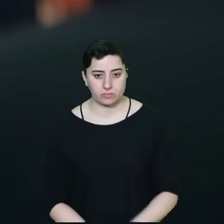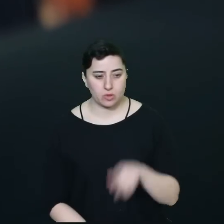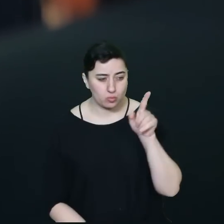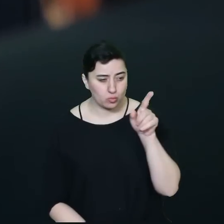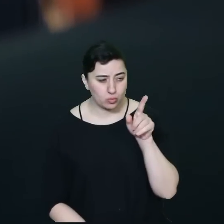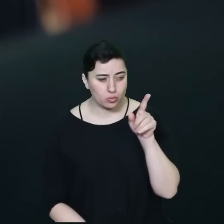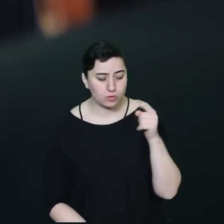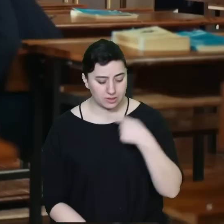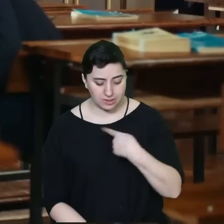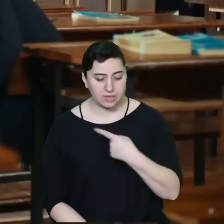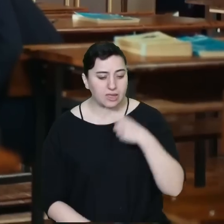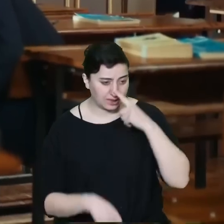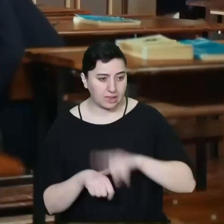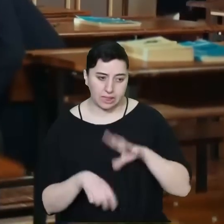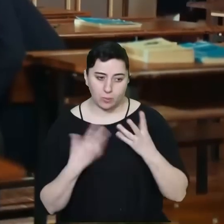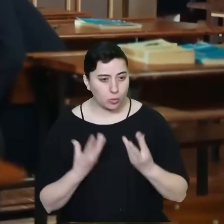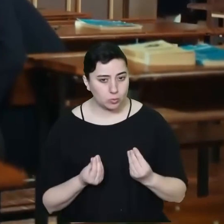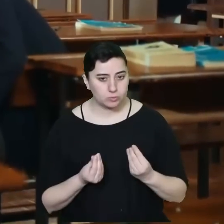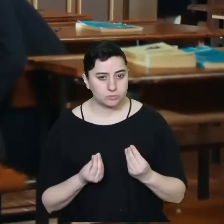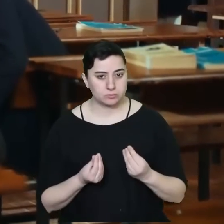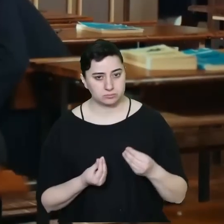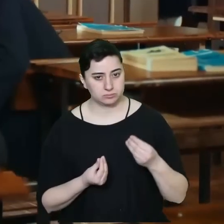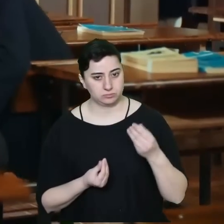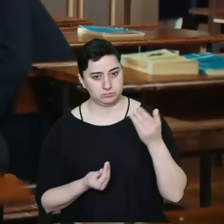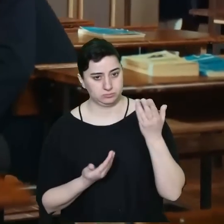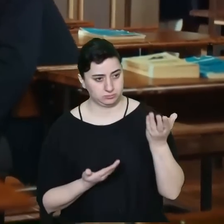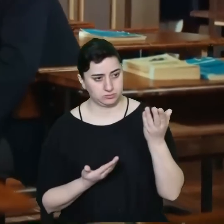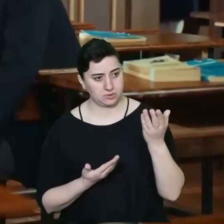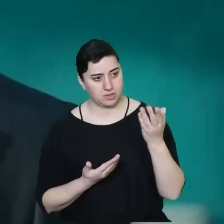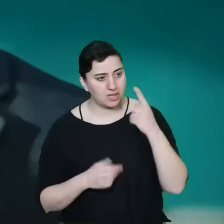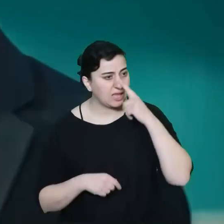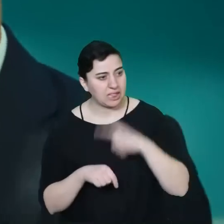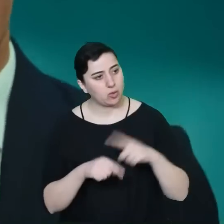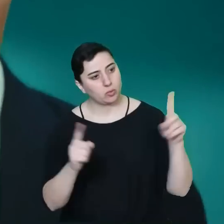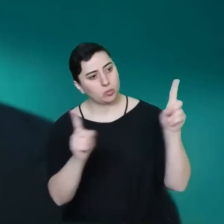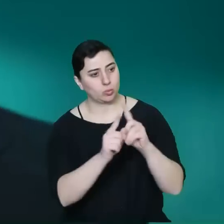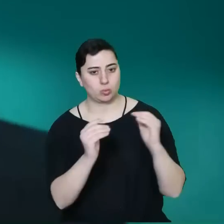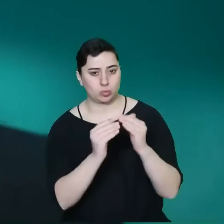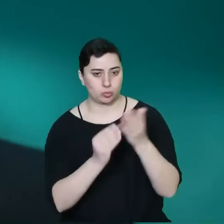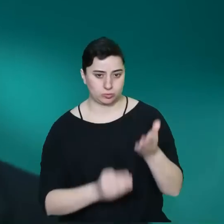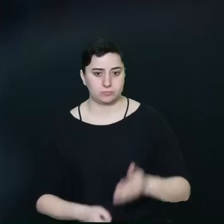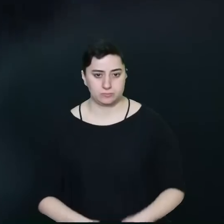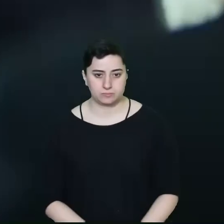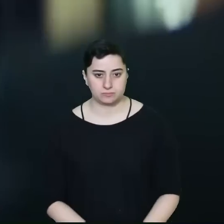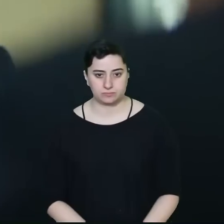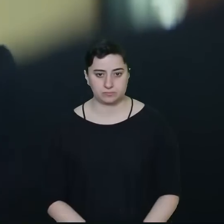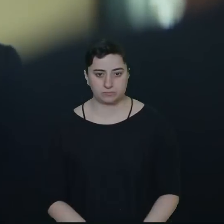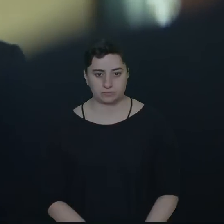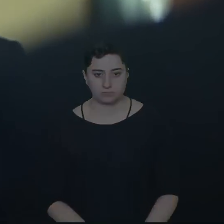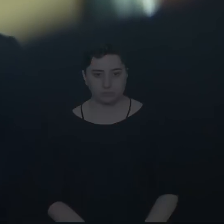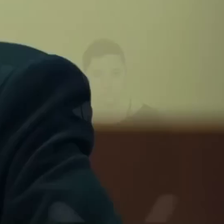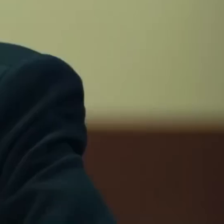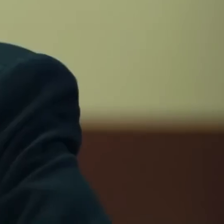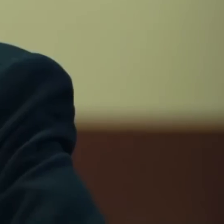Bu adam madem bizim lafımıza itibar etmez, biz de lafına inanacağı biriyle giderek yanına. Kahraman ne oluyorsunuz